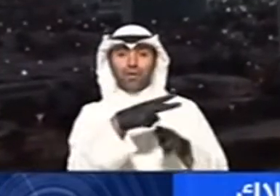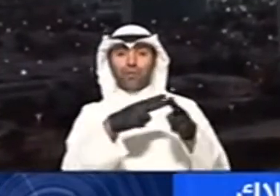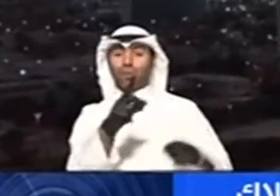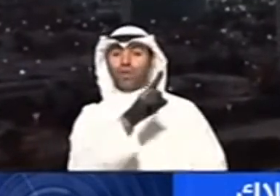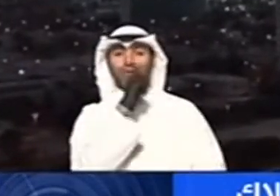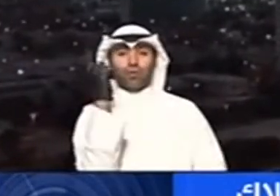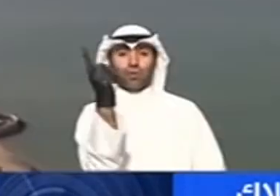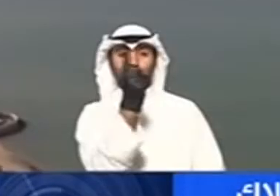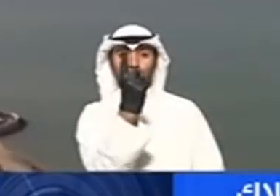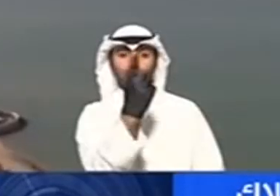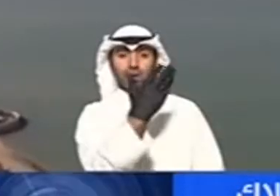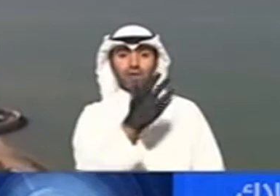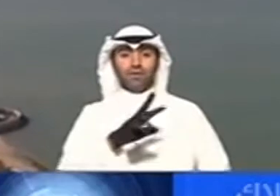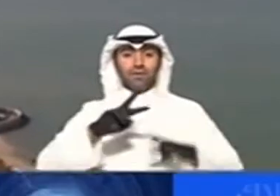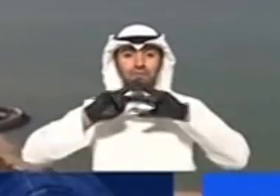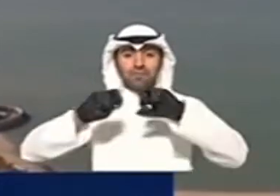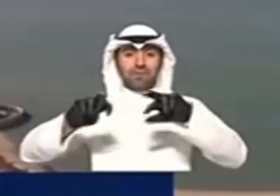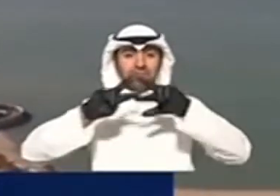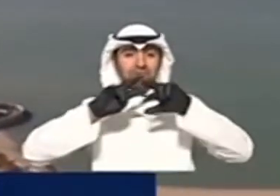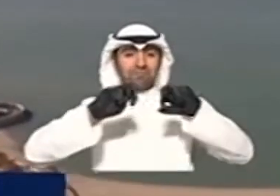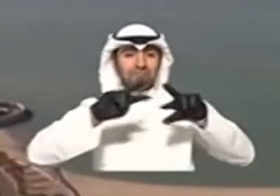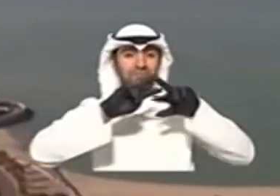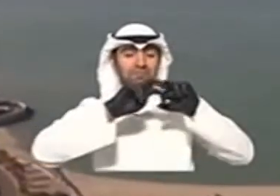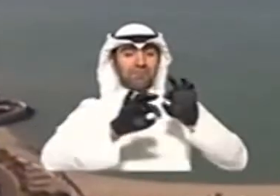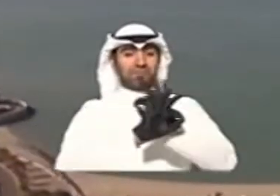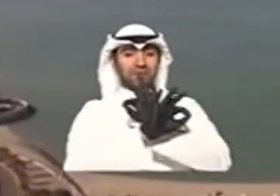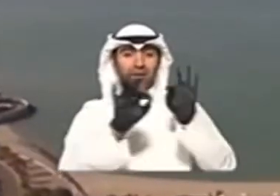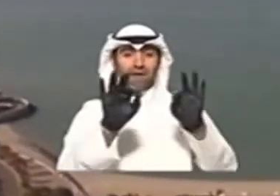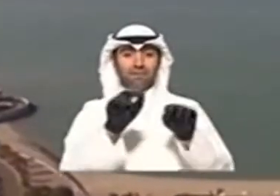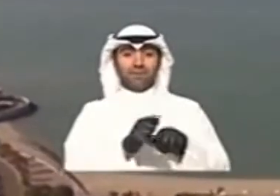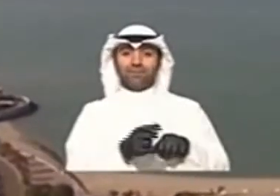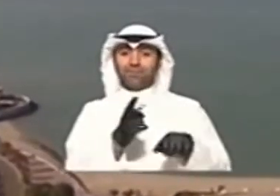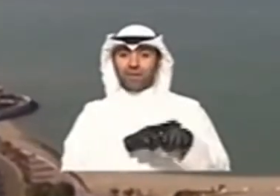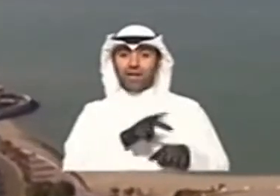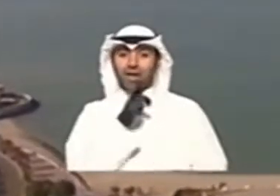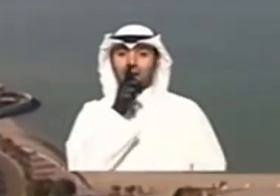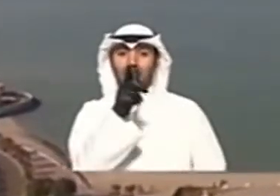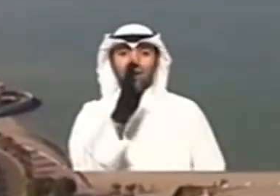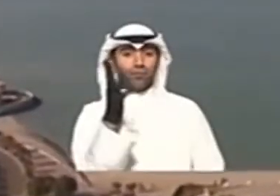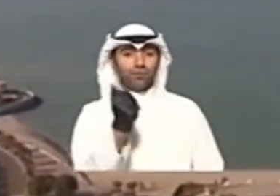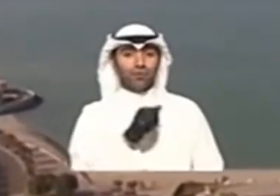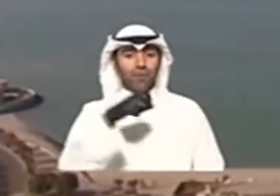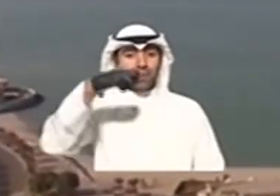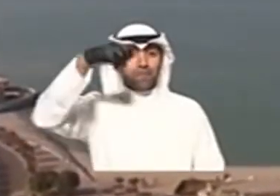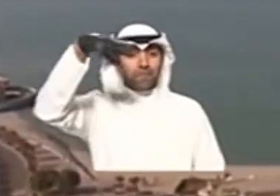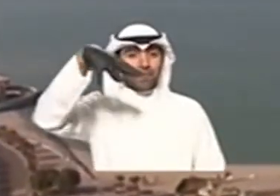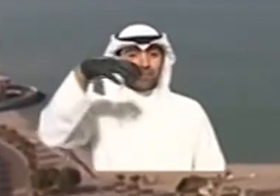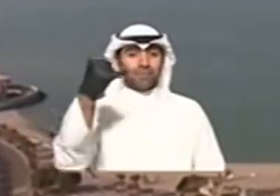الاستهلاك بما يساهم في زيادة نسبة الاعتماد على الطاقة الضوئية.